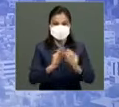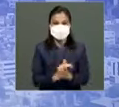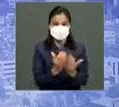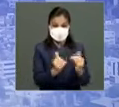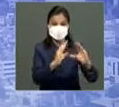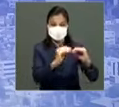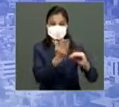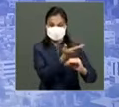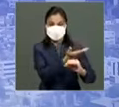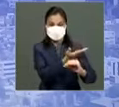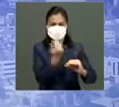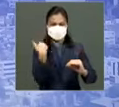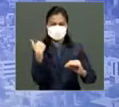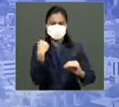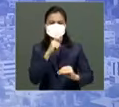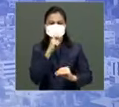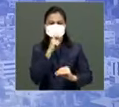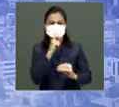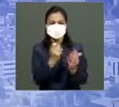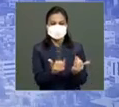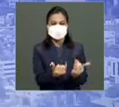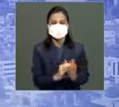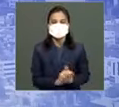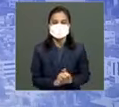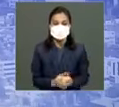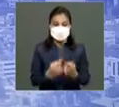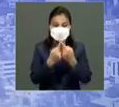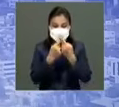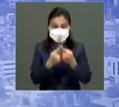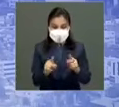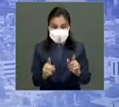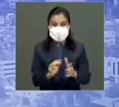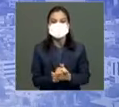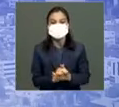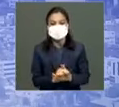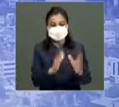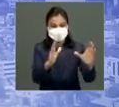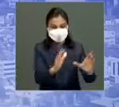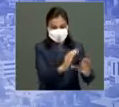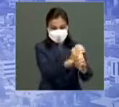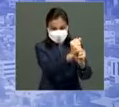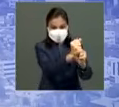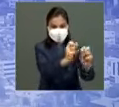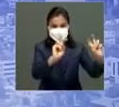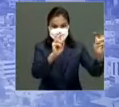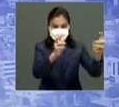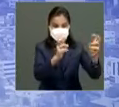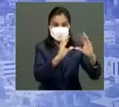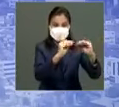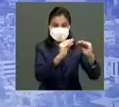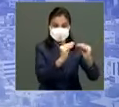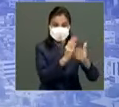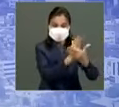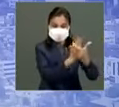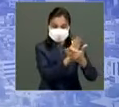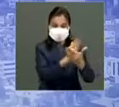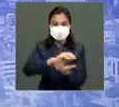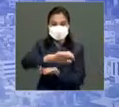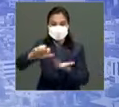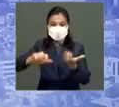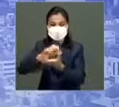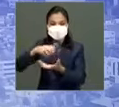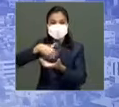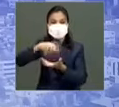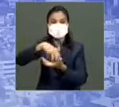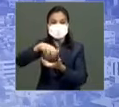ยังประชุมอยู่นะครับถ้าอย่างไรนี้ผมจะนำข้อสรุปในการประชุมบางส่วนผสมผสานไปกับการรายง